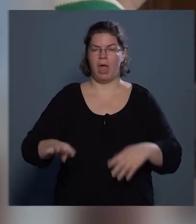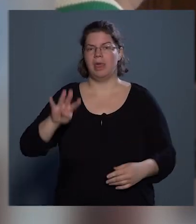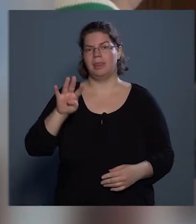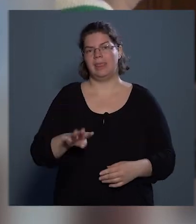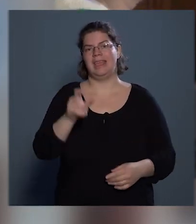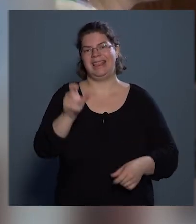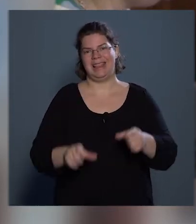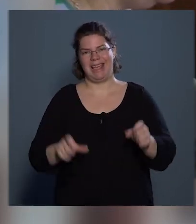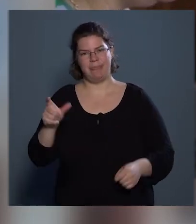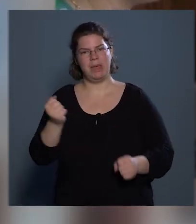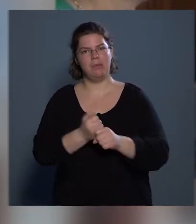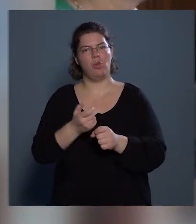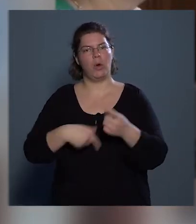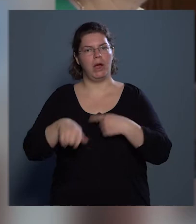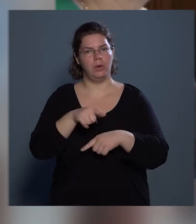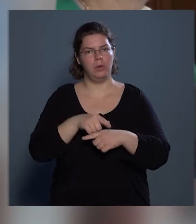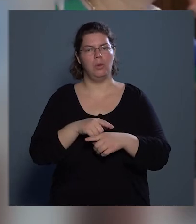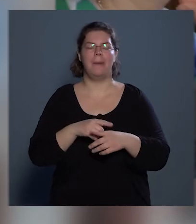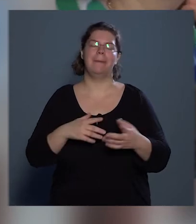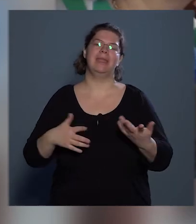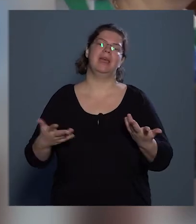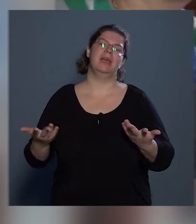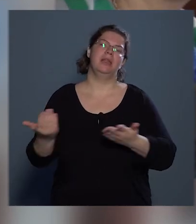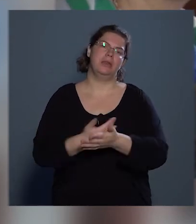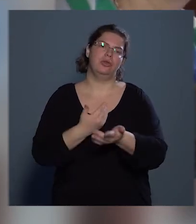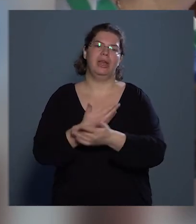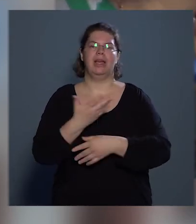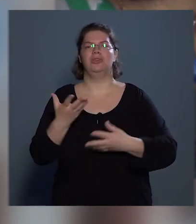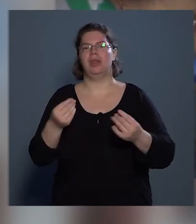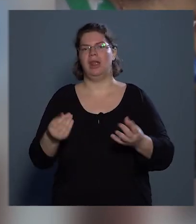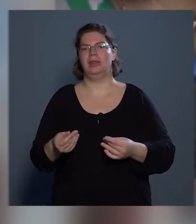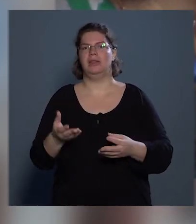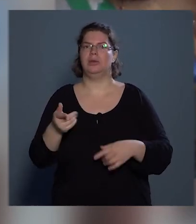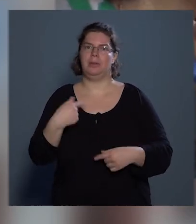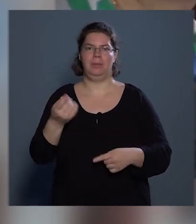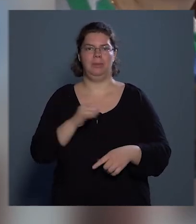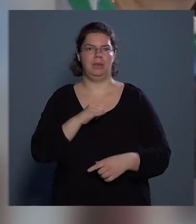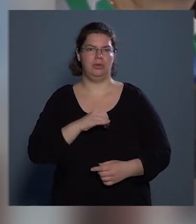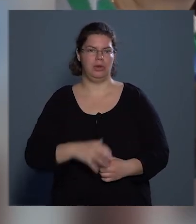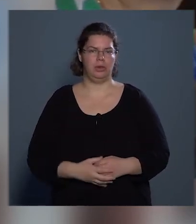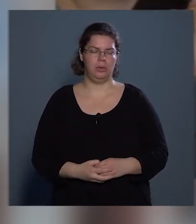személy munkakörülményei, de szükséges tárgyi eszközöket azt mi biztosítjuk. Köszönöm.